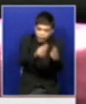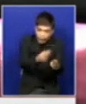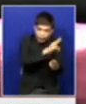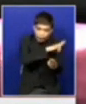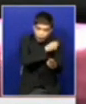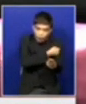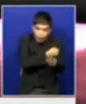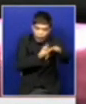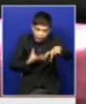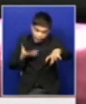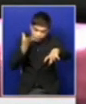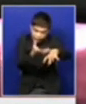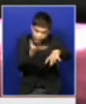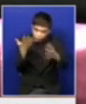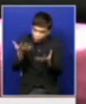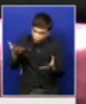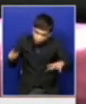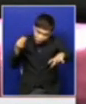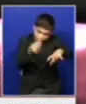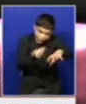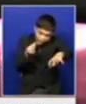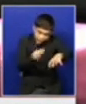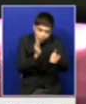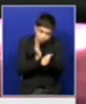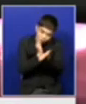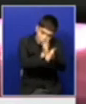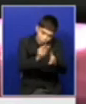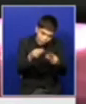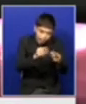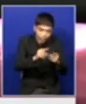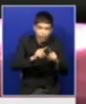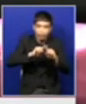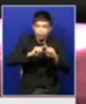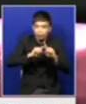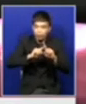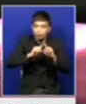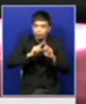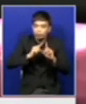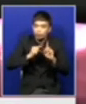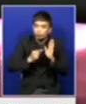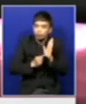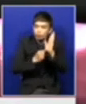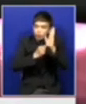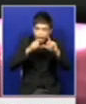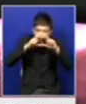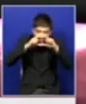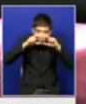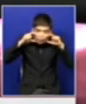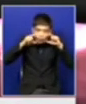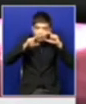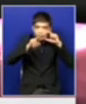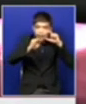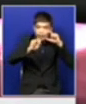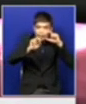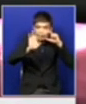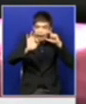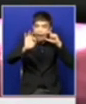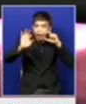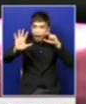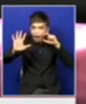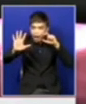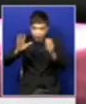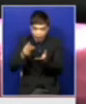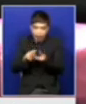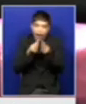วนหนึ่งเรายังคงได้เห็นการนำหน้ากากอนามัยชนิด N95 ที่ประเทศจีนบริจาคมากระจายไปทั่วประเท